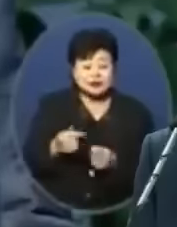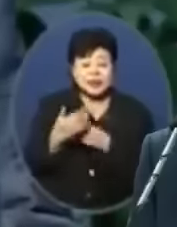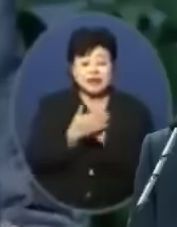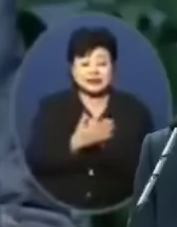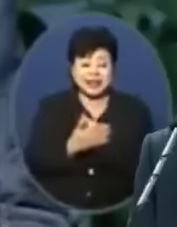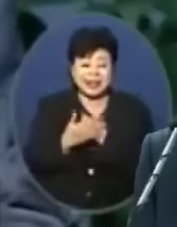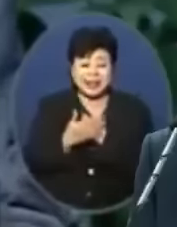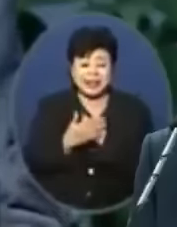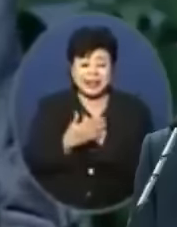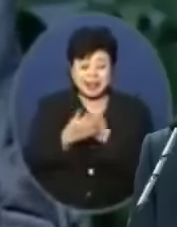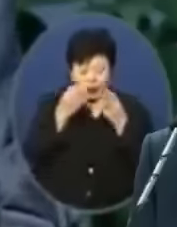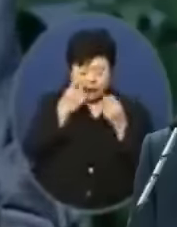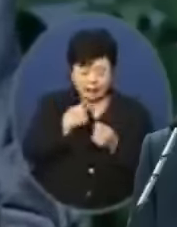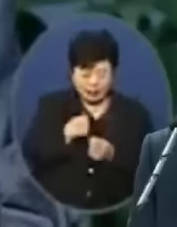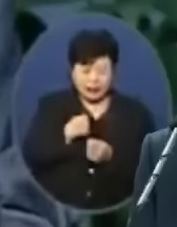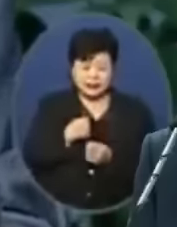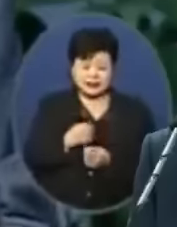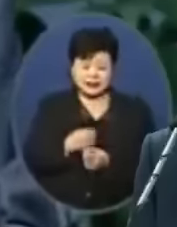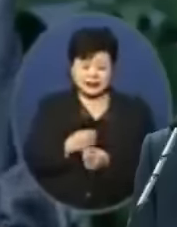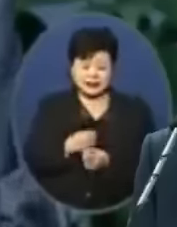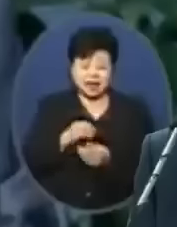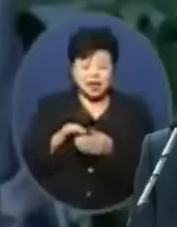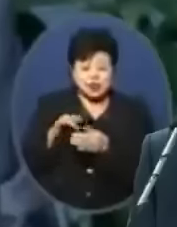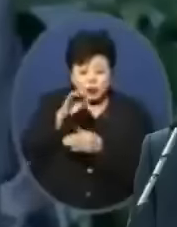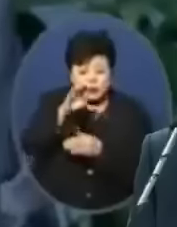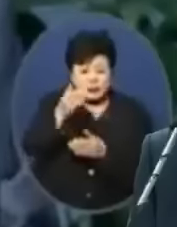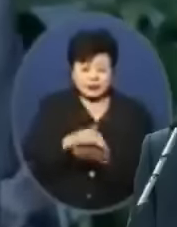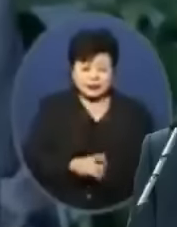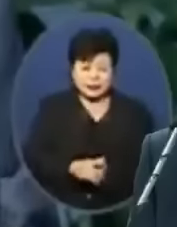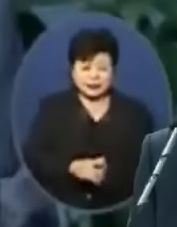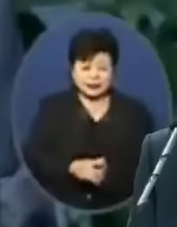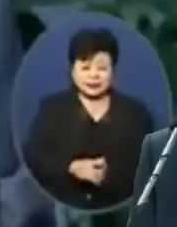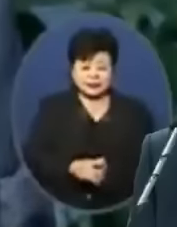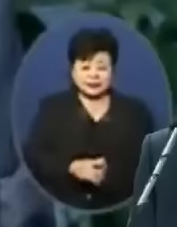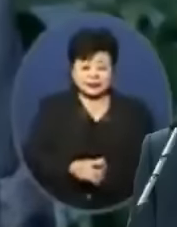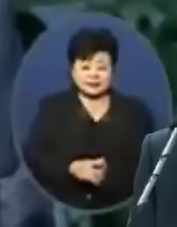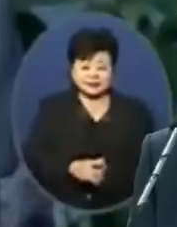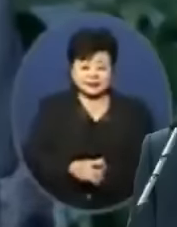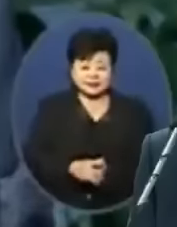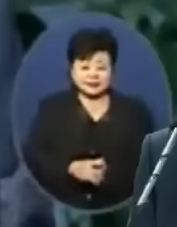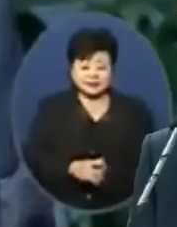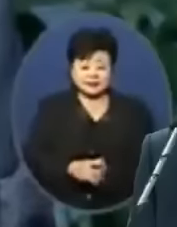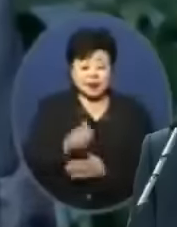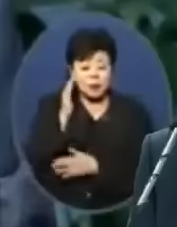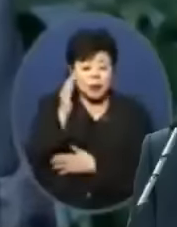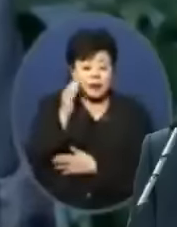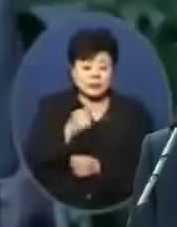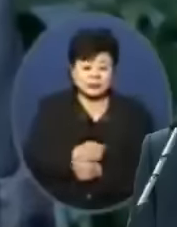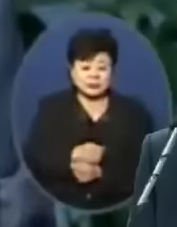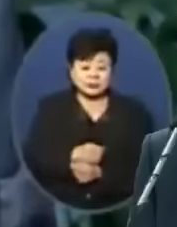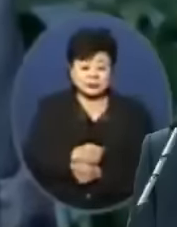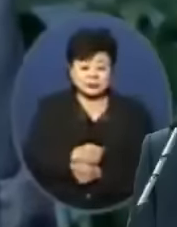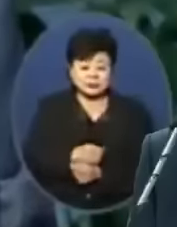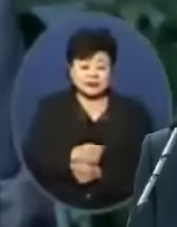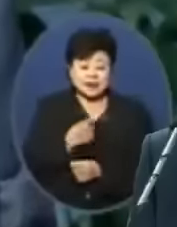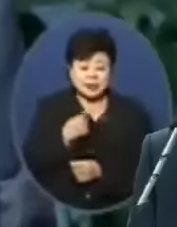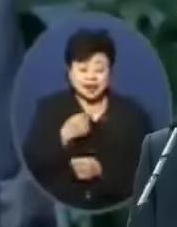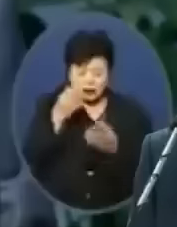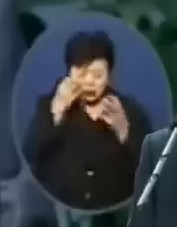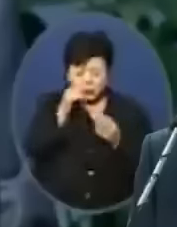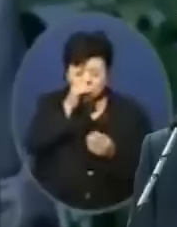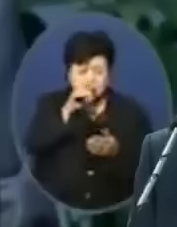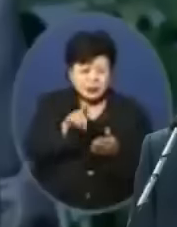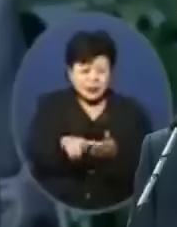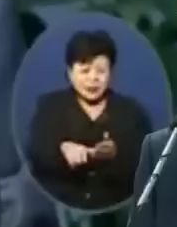은혜는 우리가 고난당할수록 더 넘쳐나는 것입니다. 저는 목회하면서 당하는 여러 가지 고통이 있을